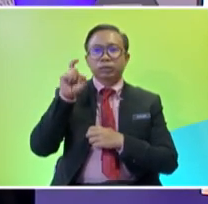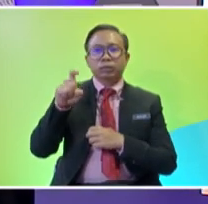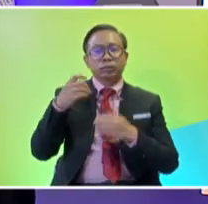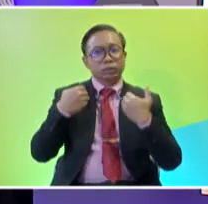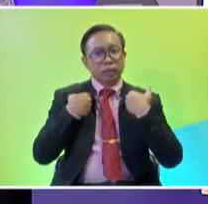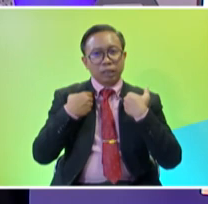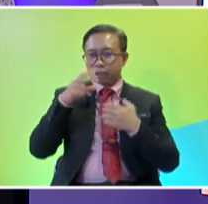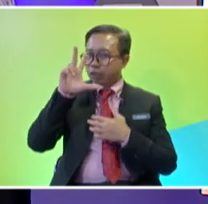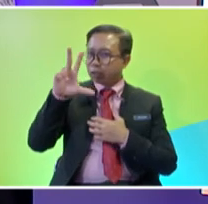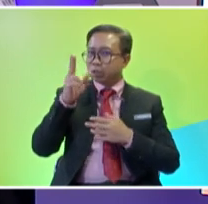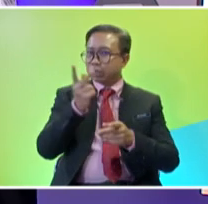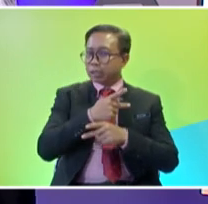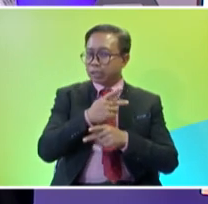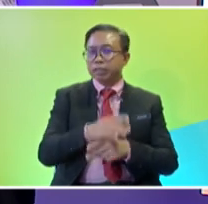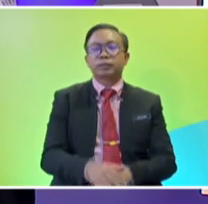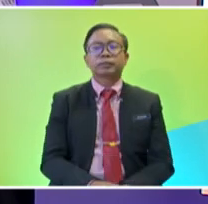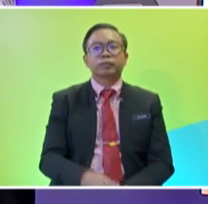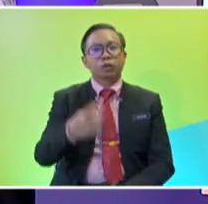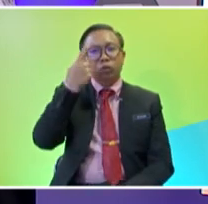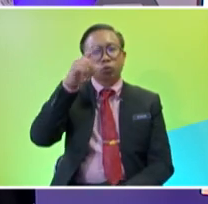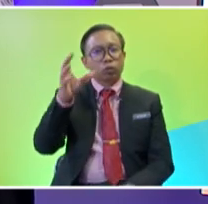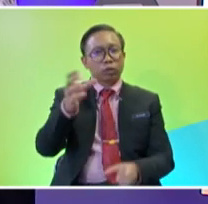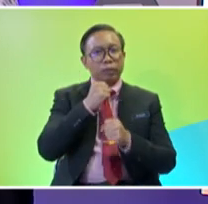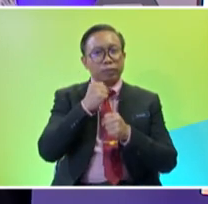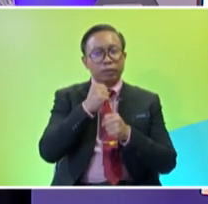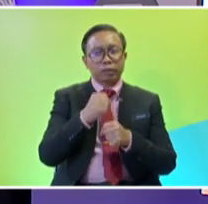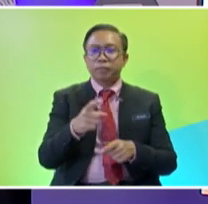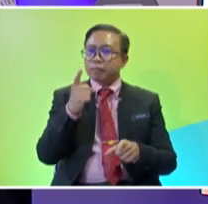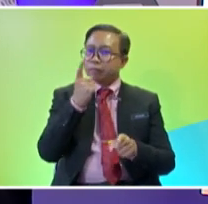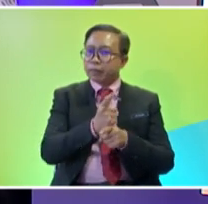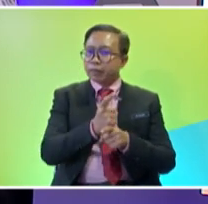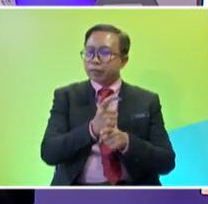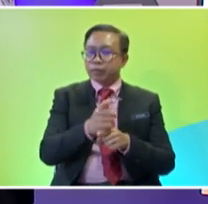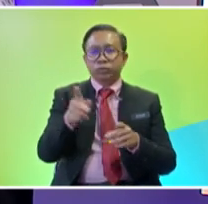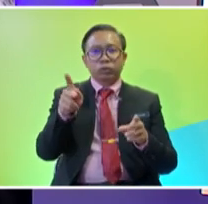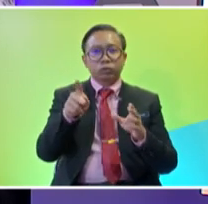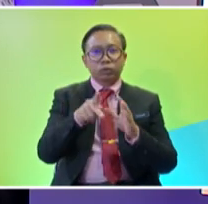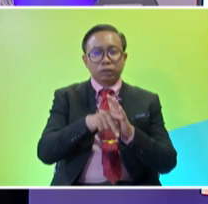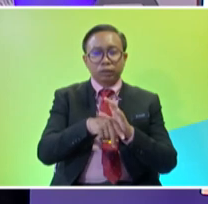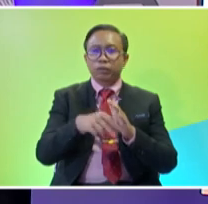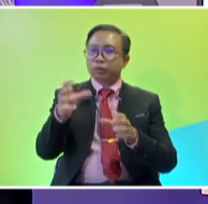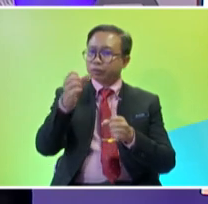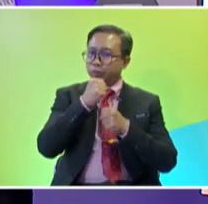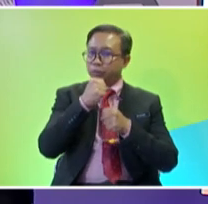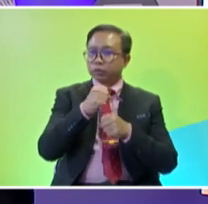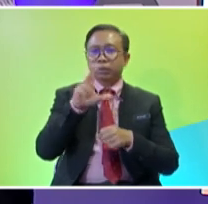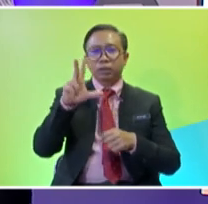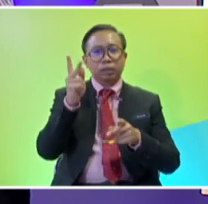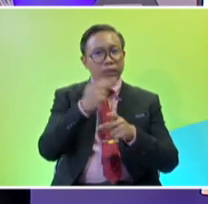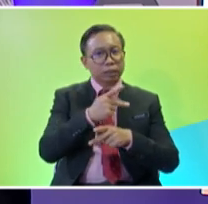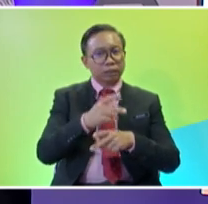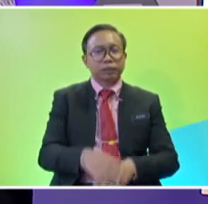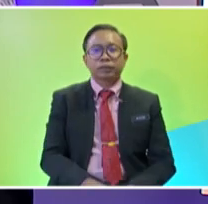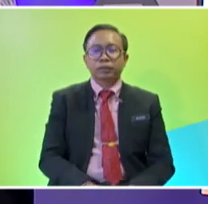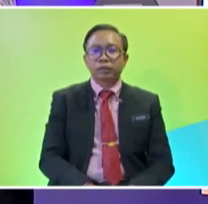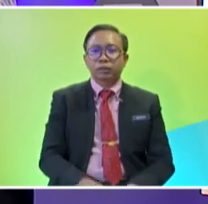tiga kali sekurang-kurangnya untuk dapat kejituan keputusan tiga kali kita buat eksperimen dan